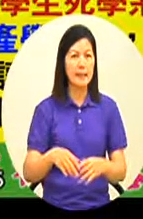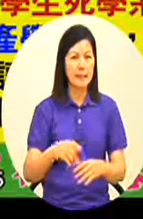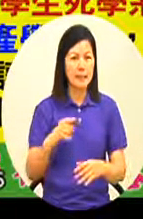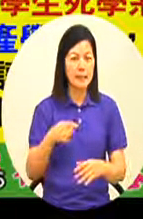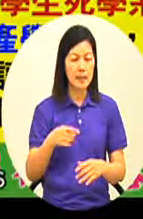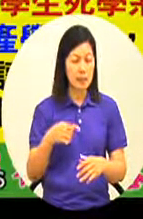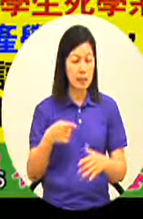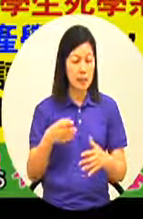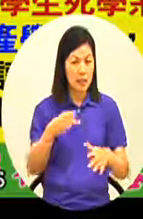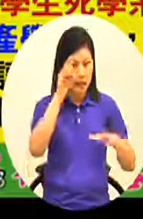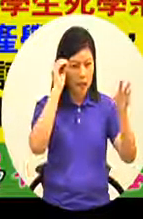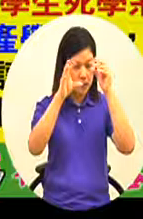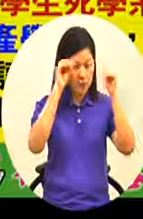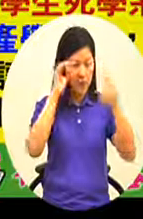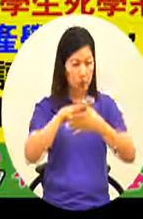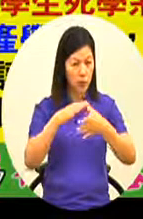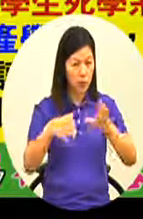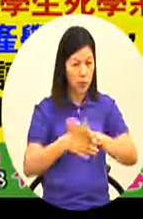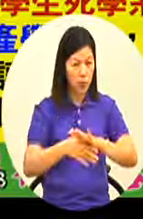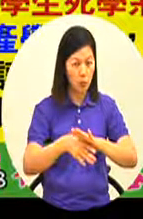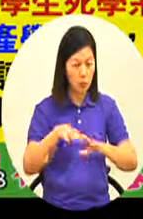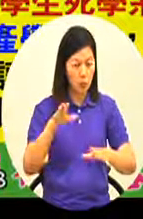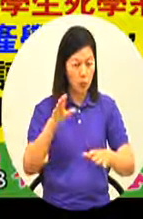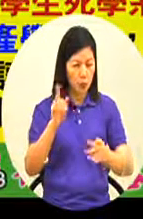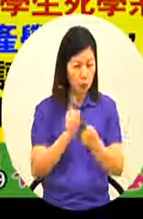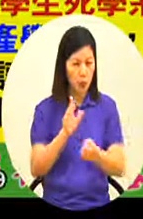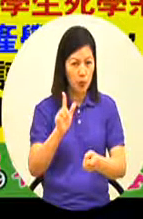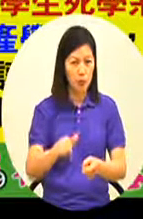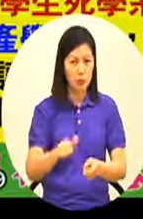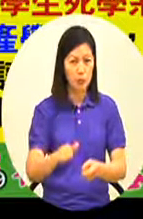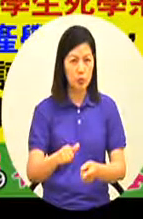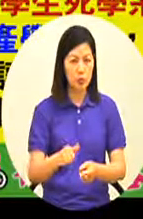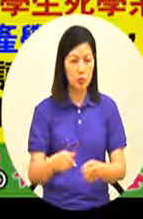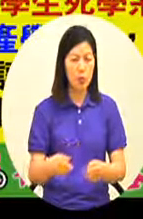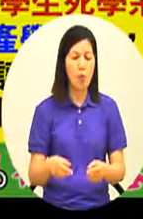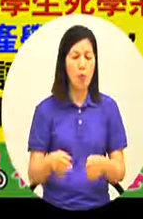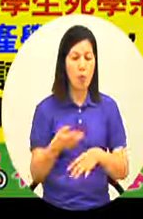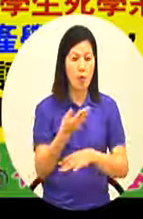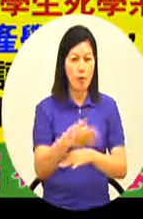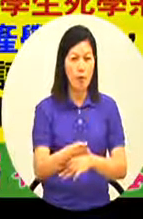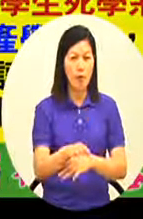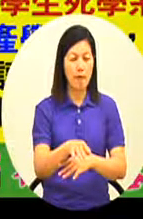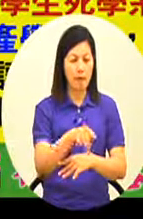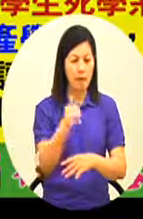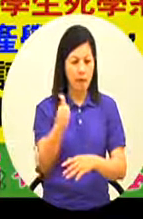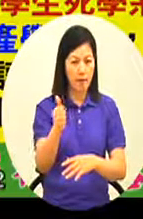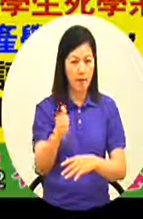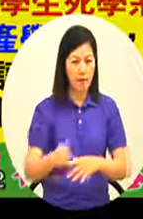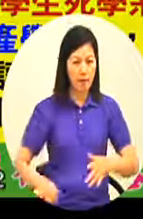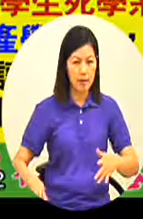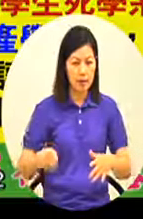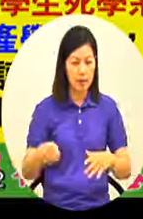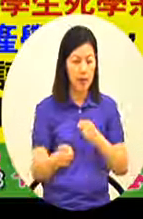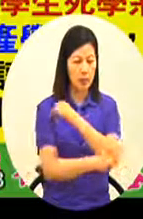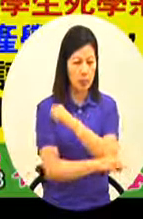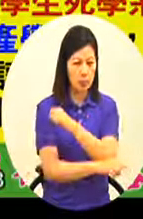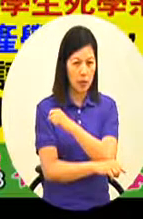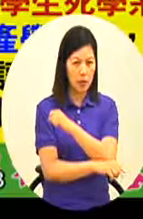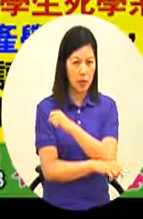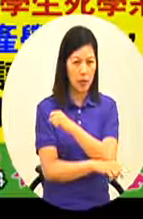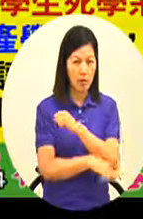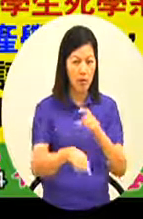文化素养，让往生者在人生的终曲有一个很 圆满